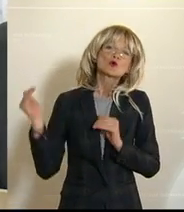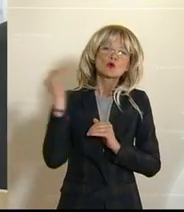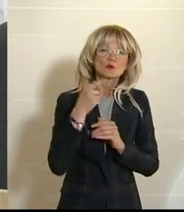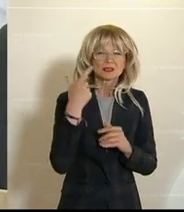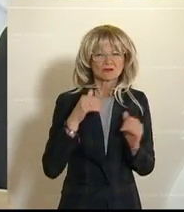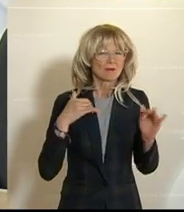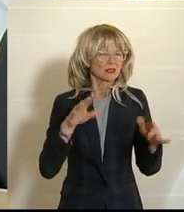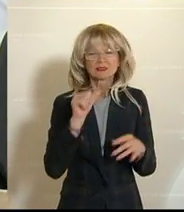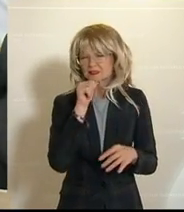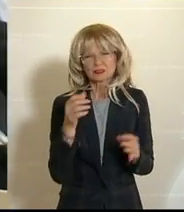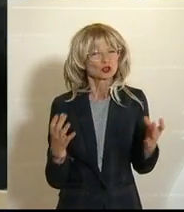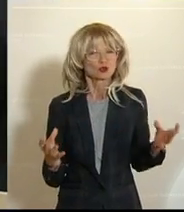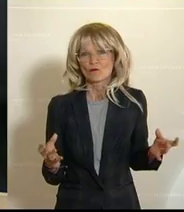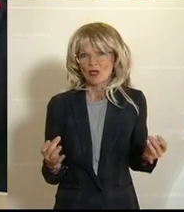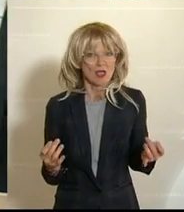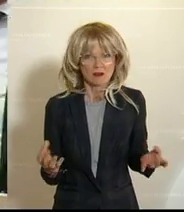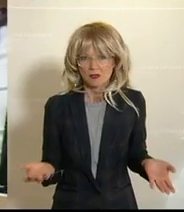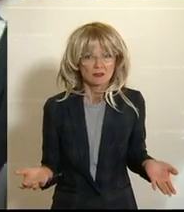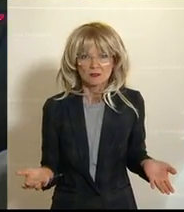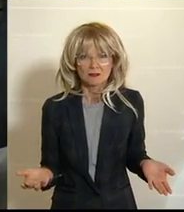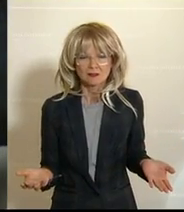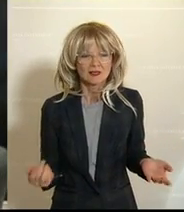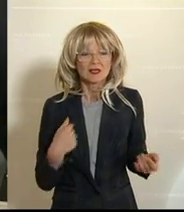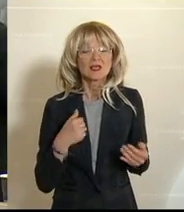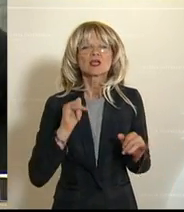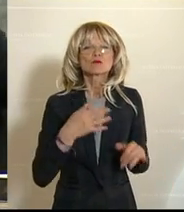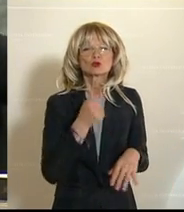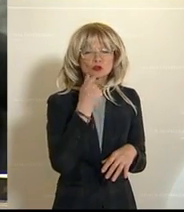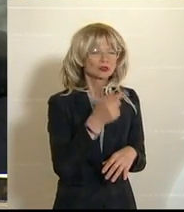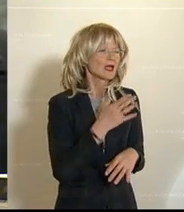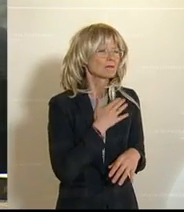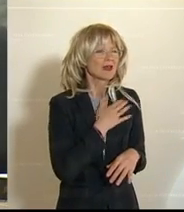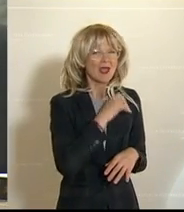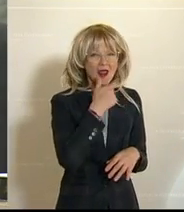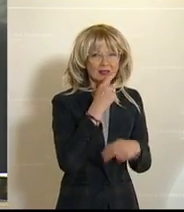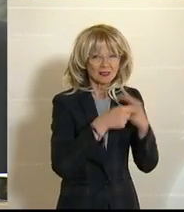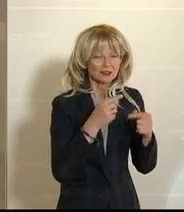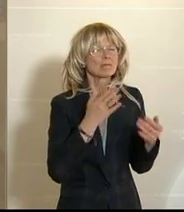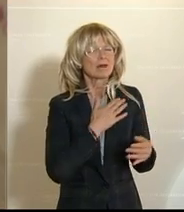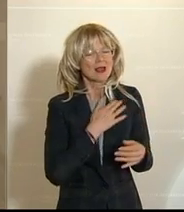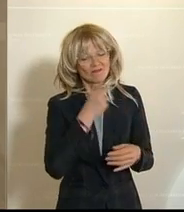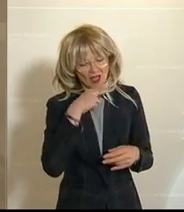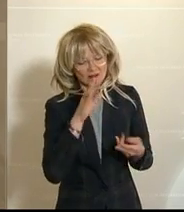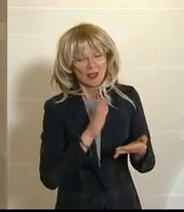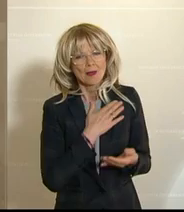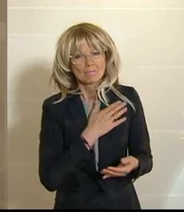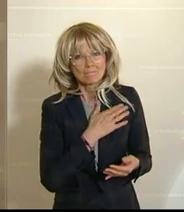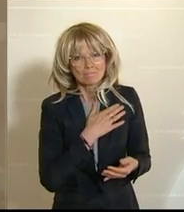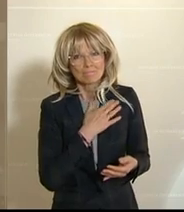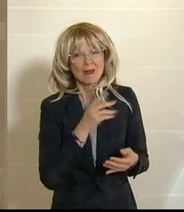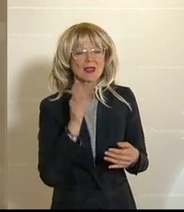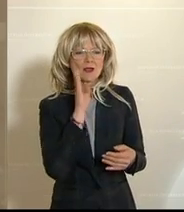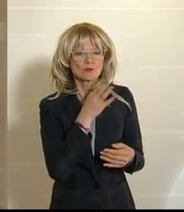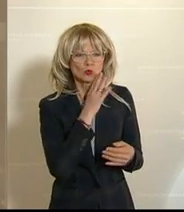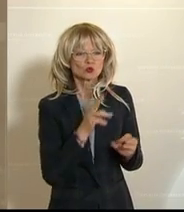Und ich vergönne der älteren Generation, ich vergönne meinem Vater, meiner Mutter und auch allen Omas und Opas dieser Welt eine